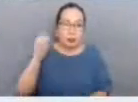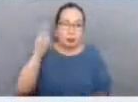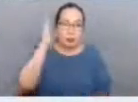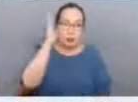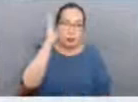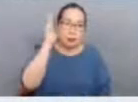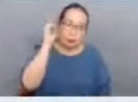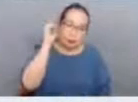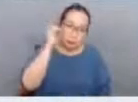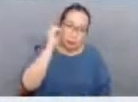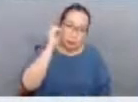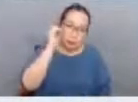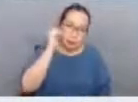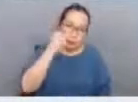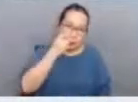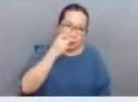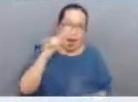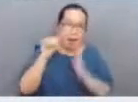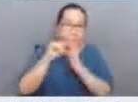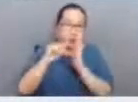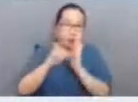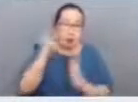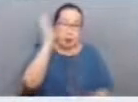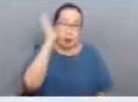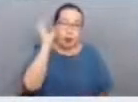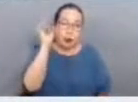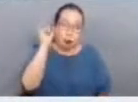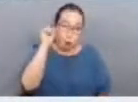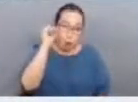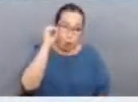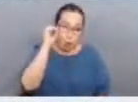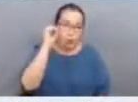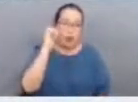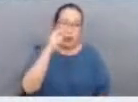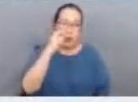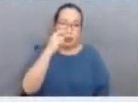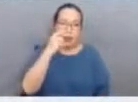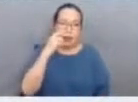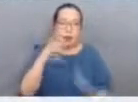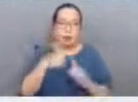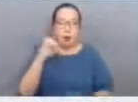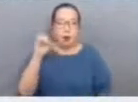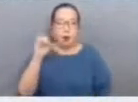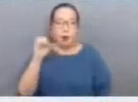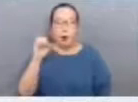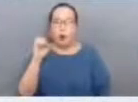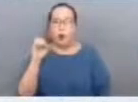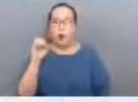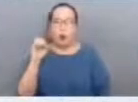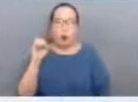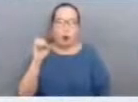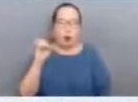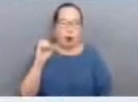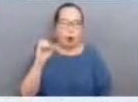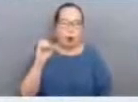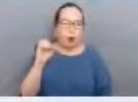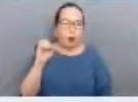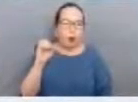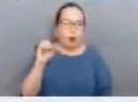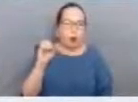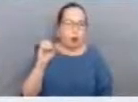ating HCWs o yung tinatawag po nating healthcare workers. Kasama na po dito yung mga nurses po natin na nagnanais